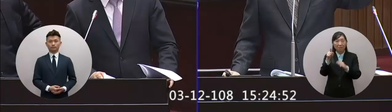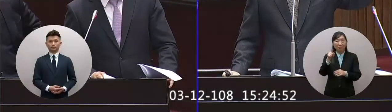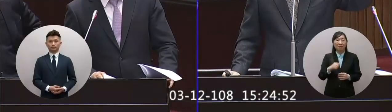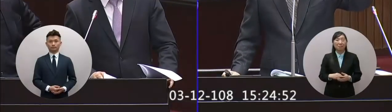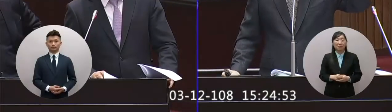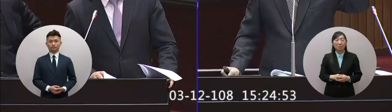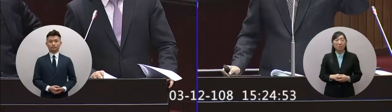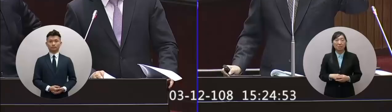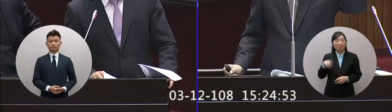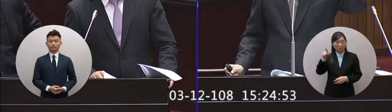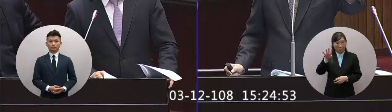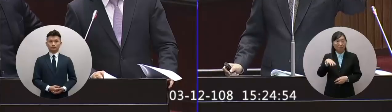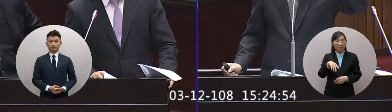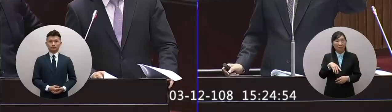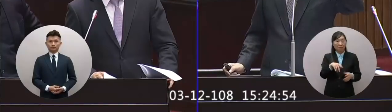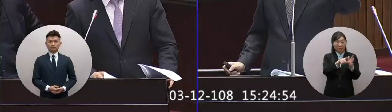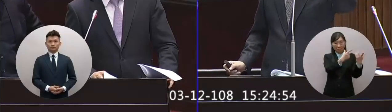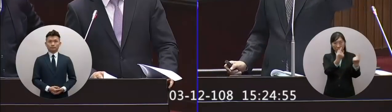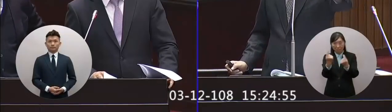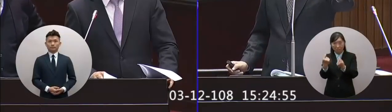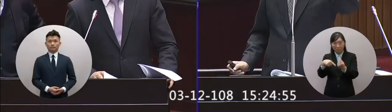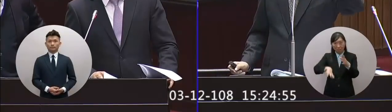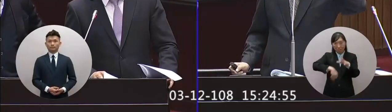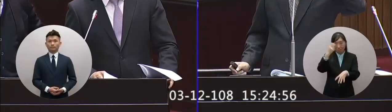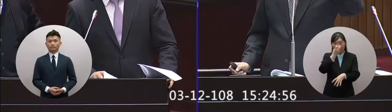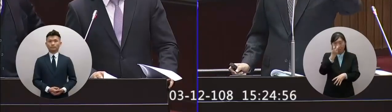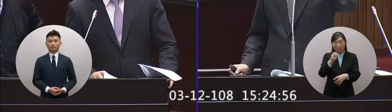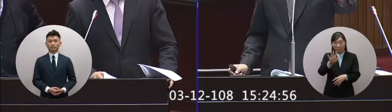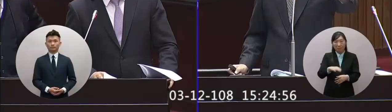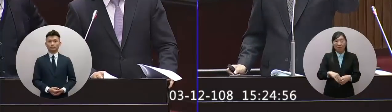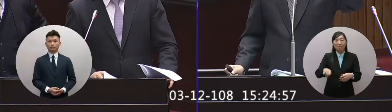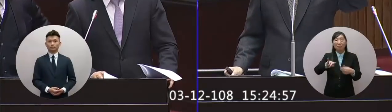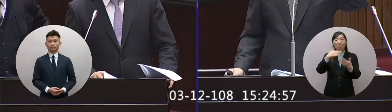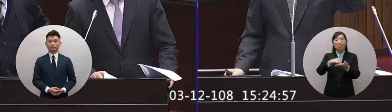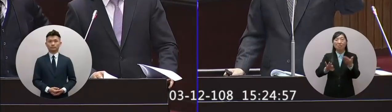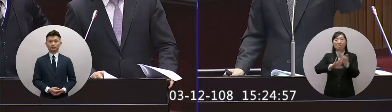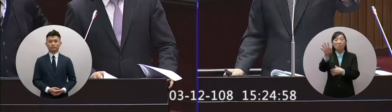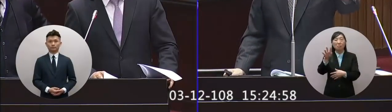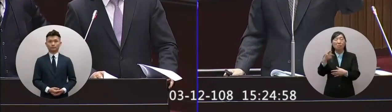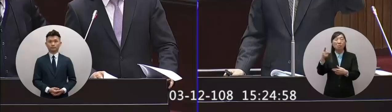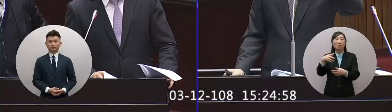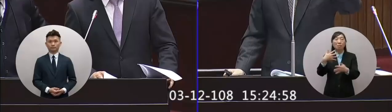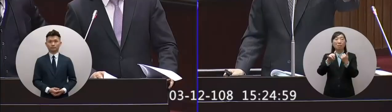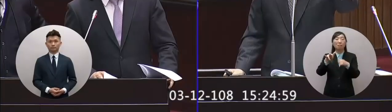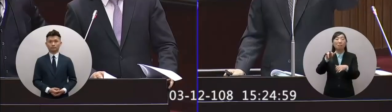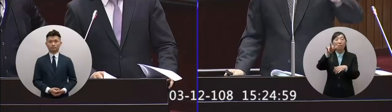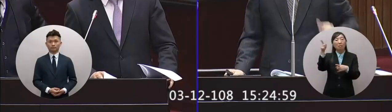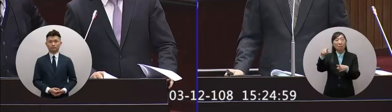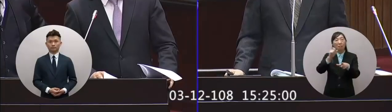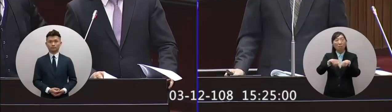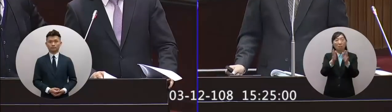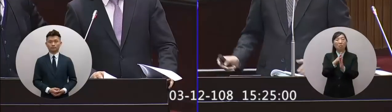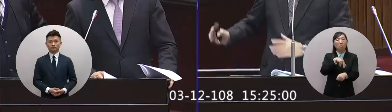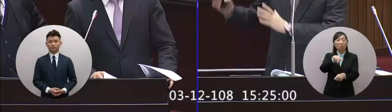民航局他有去固定定期的去抽查，这是外部检查，针对民航所有的民航公司做